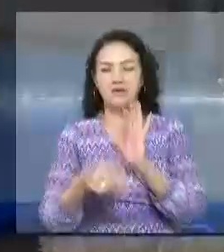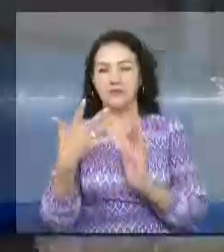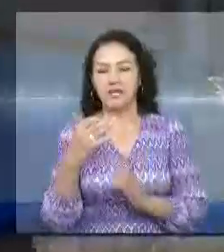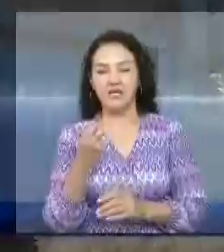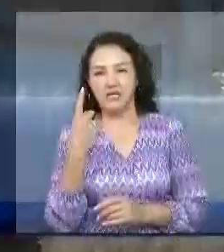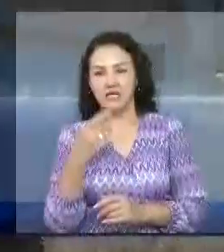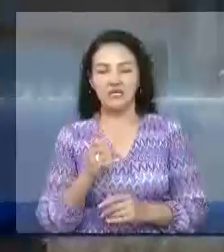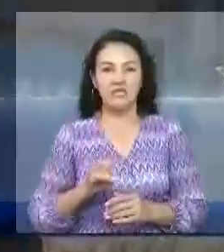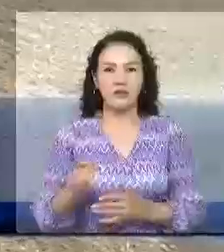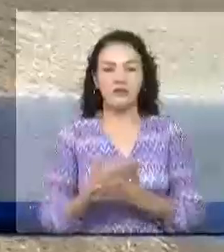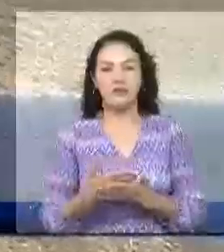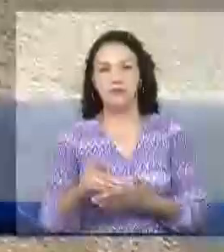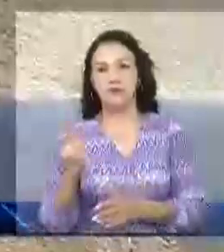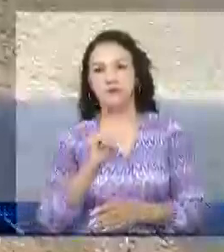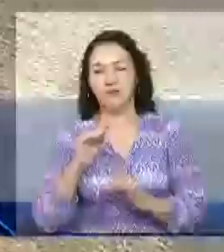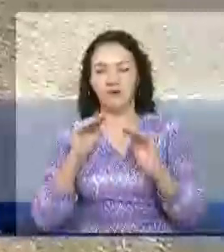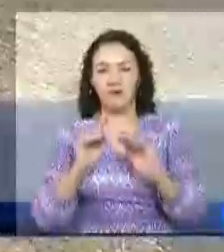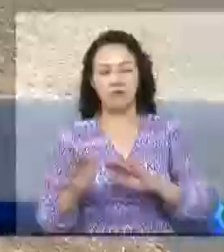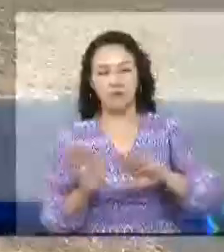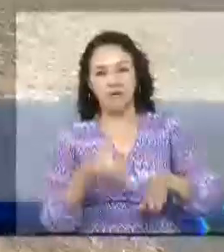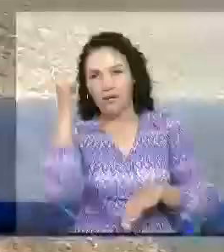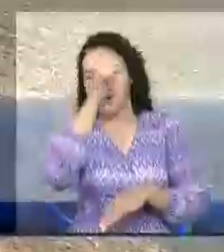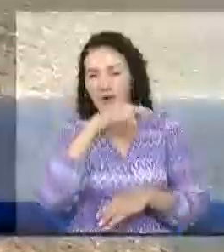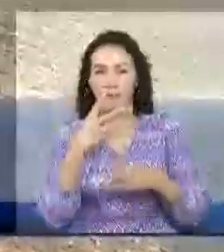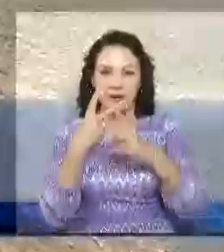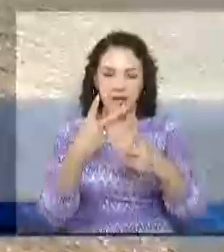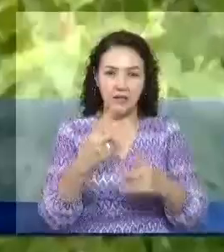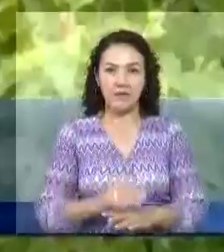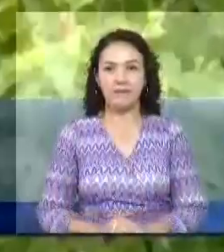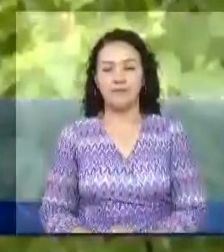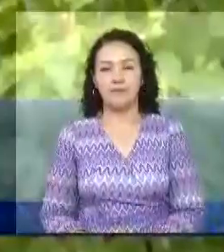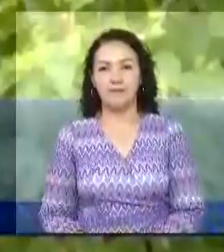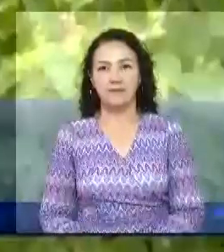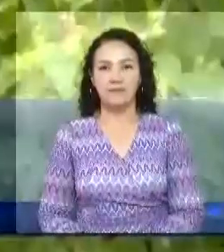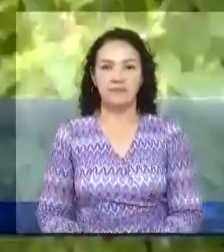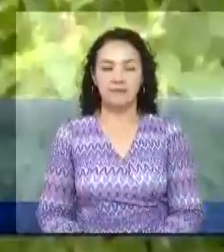литр. Урожайность в этом году ожидается ниже прошлогодних показателей, подчеркивают специалисты.